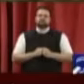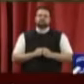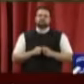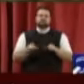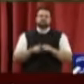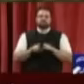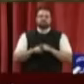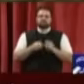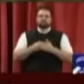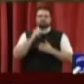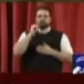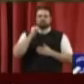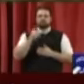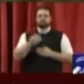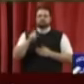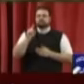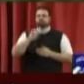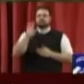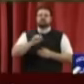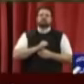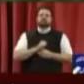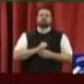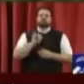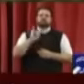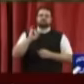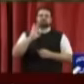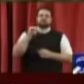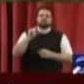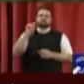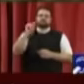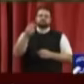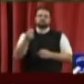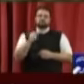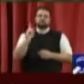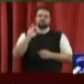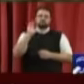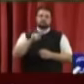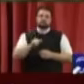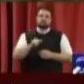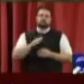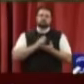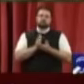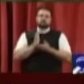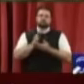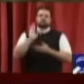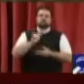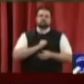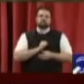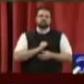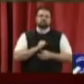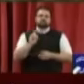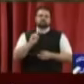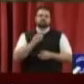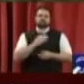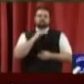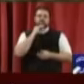-având frici nu le țin în fluxul cuantic. Ăsta care are puțin bani sau nu are, mereu are frici. Că n-am pentru aia. Că n-am pentru aia.